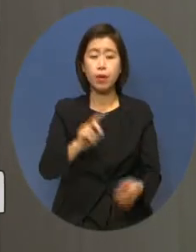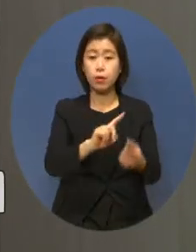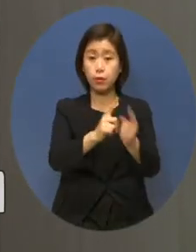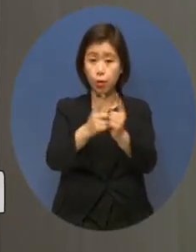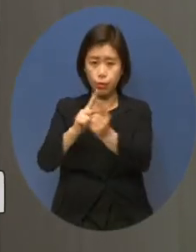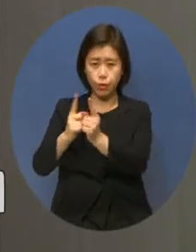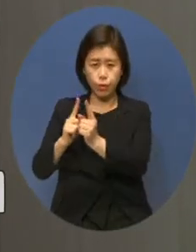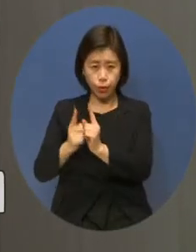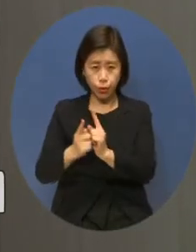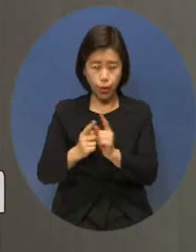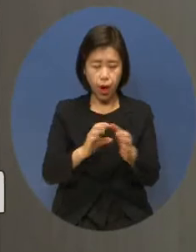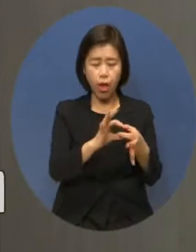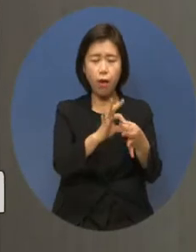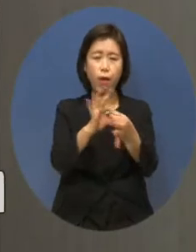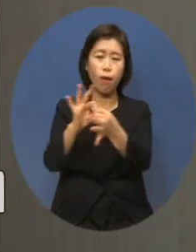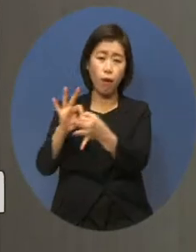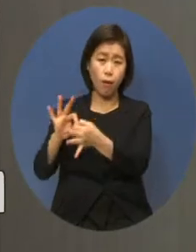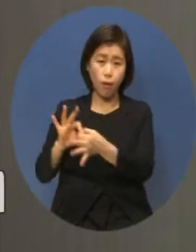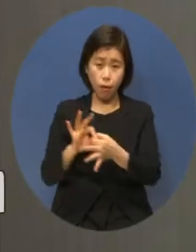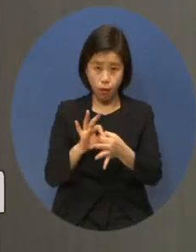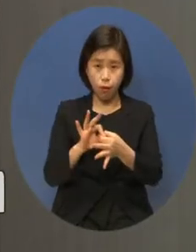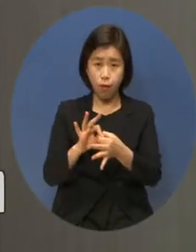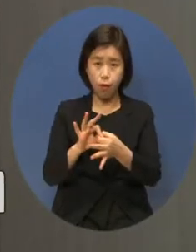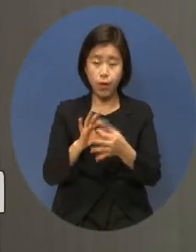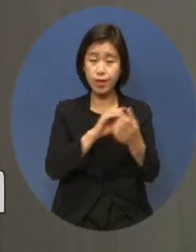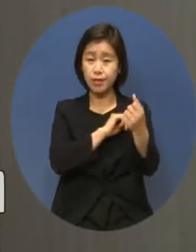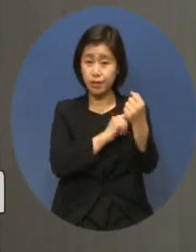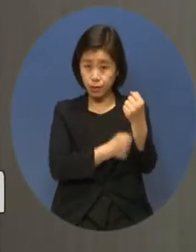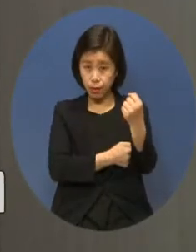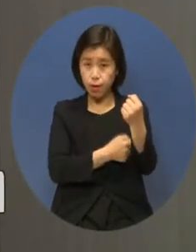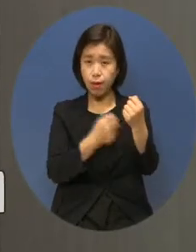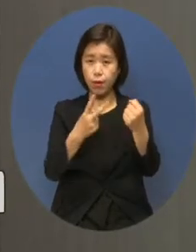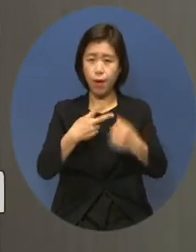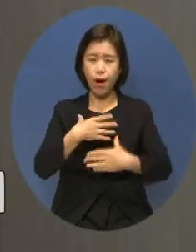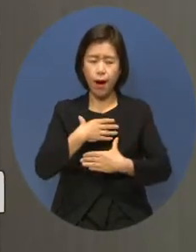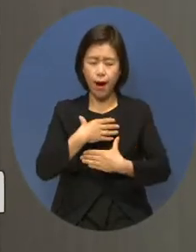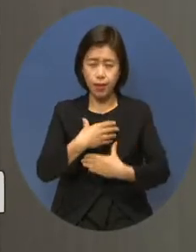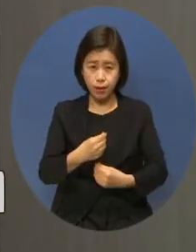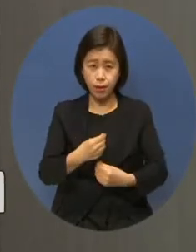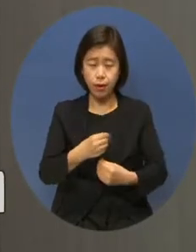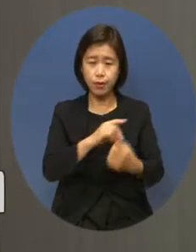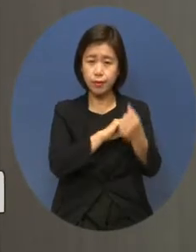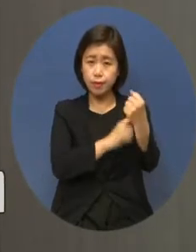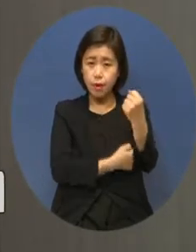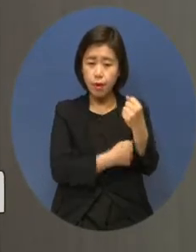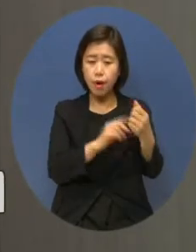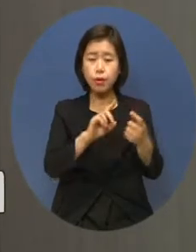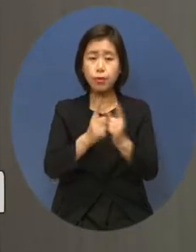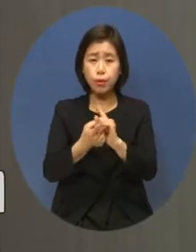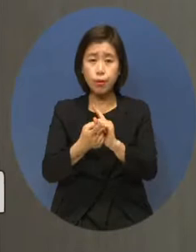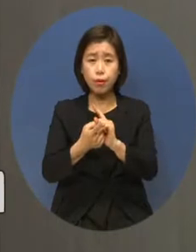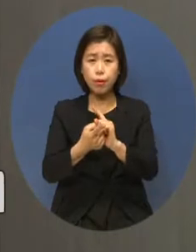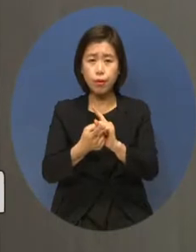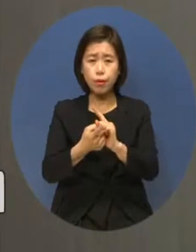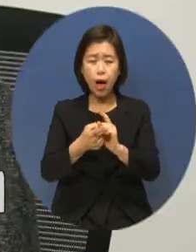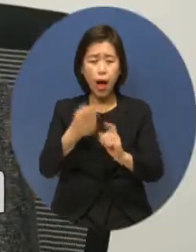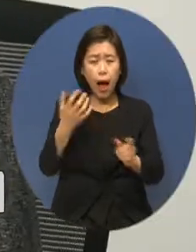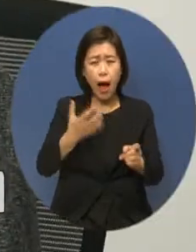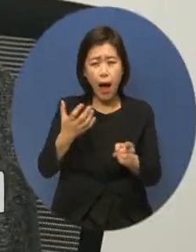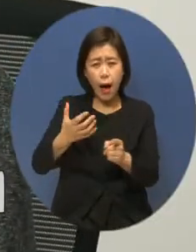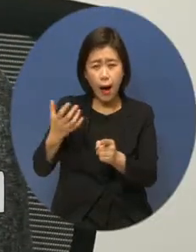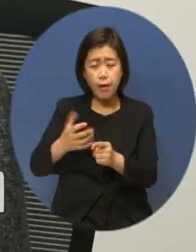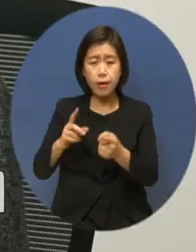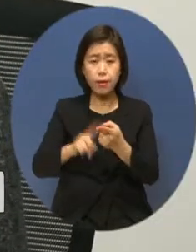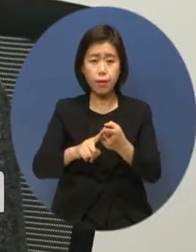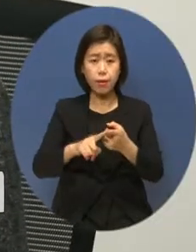서로에게 우리가 연결되는 능력, 안전하게 연결되는 능력, 서로의 고통에 공감하는 능력이 얼마나 중요한 것인지